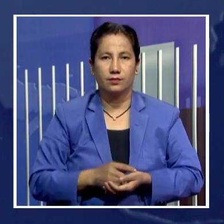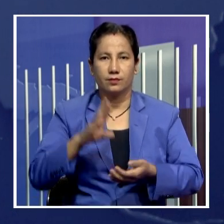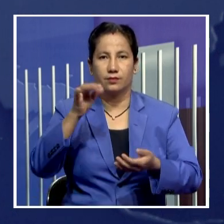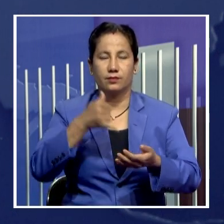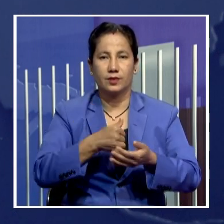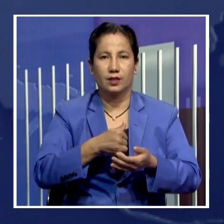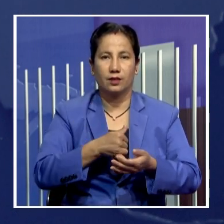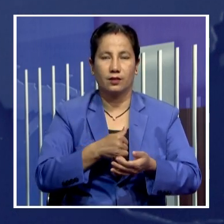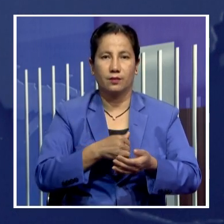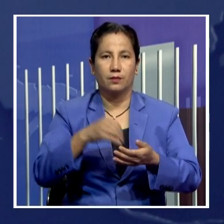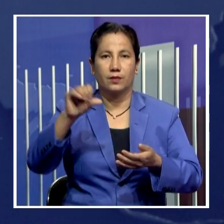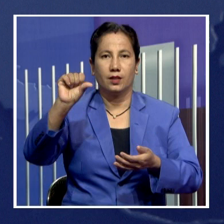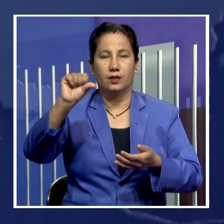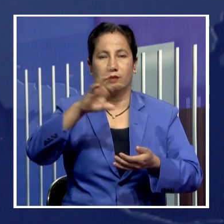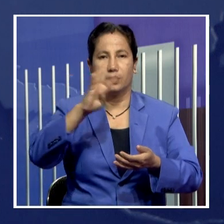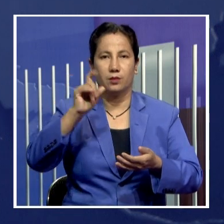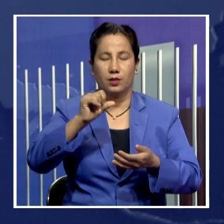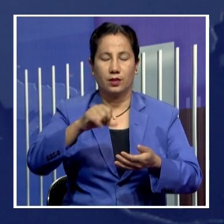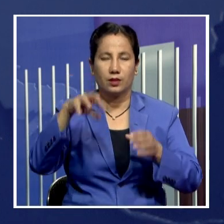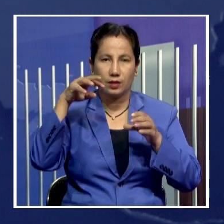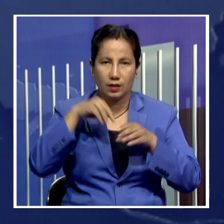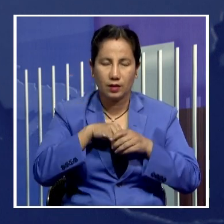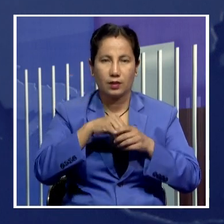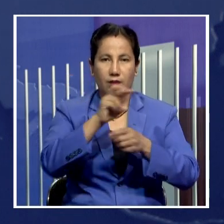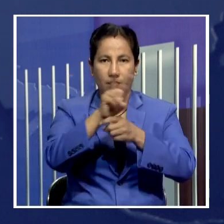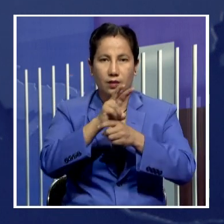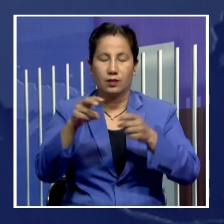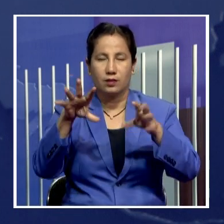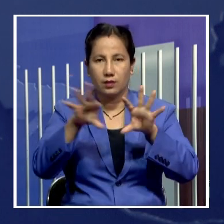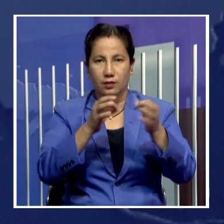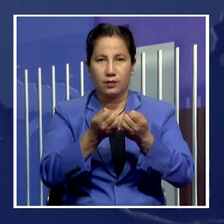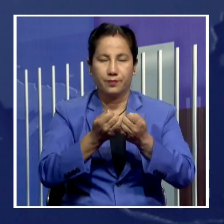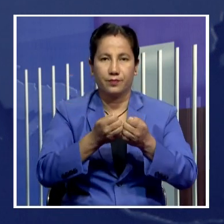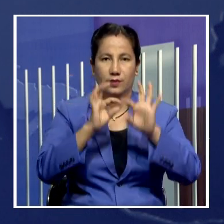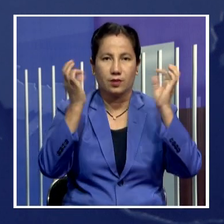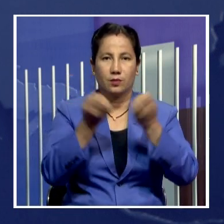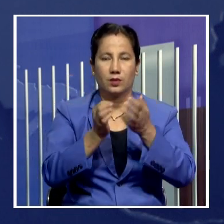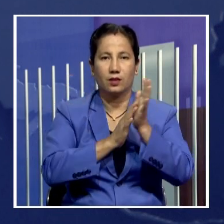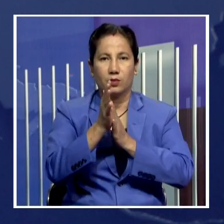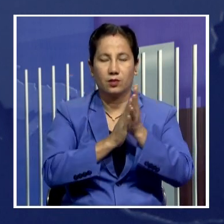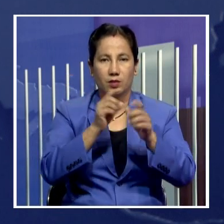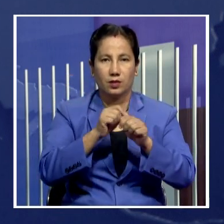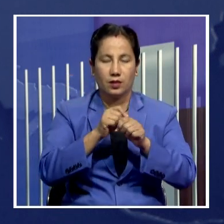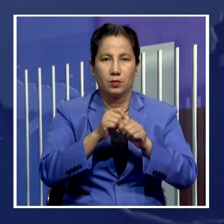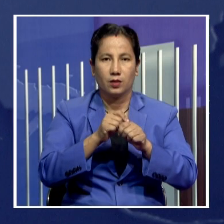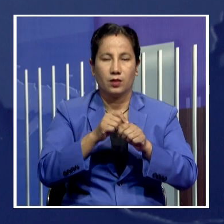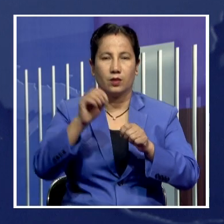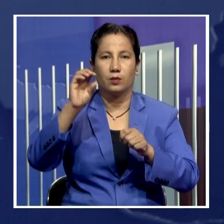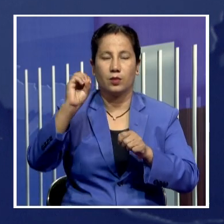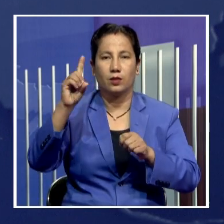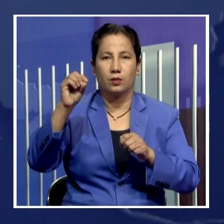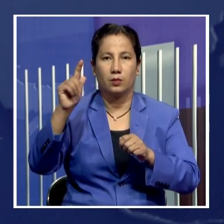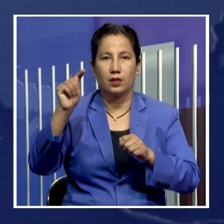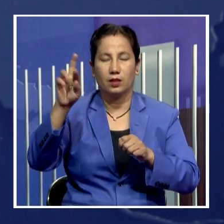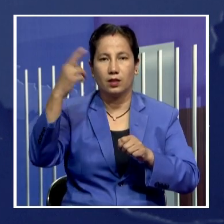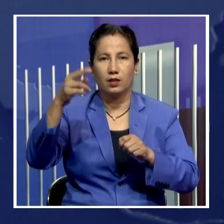दाङमा जैविक विविधता पार्क आन्तरिक पर्यटकहरूको रोजाइमा पर्न थालेको छ। सामुदायिक वनमा तयार भएको पार्कमा भ्रमणका लागि